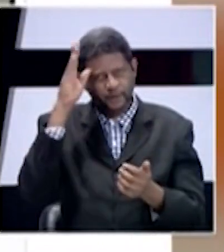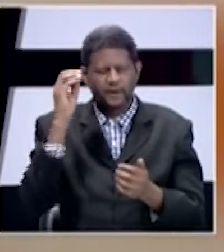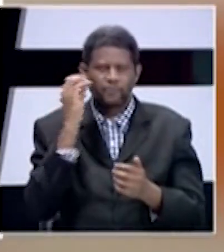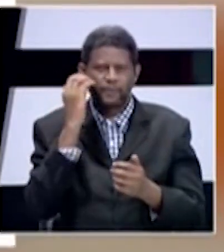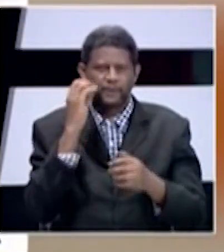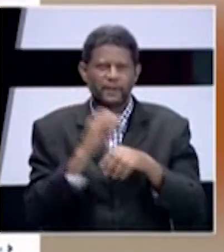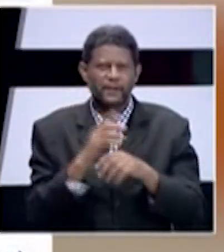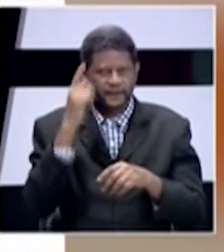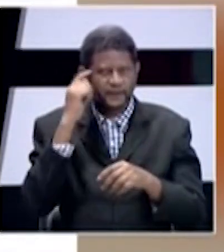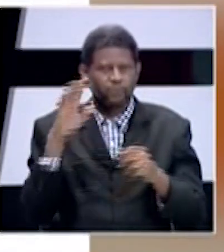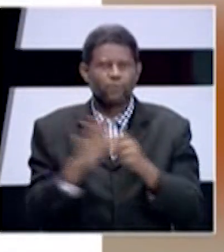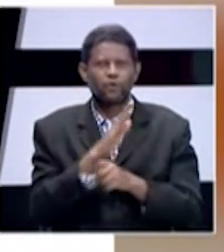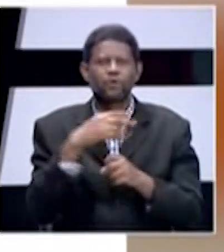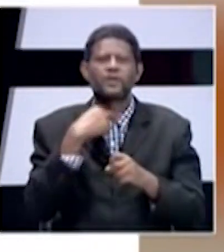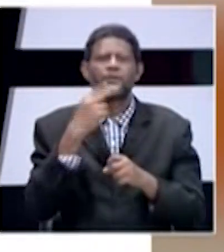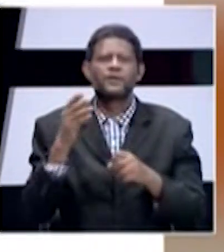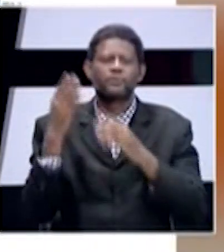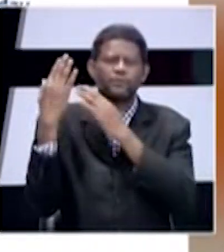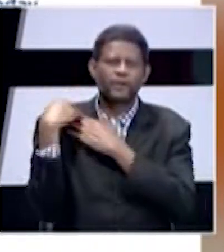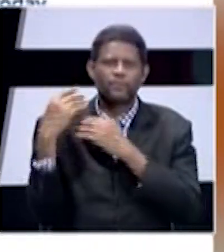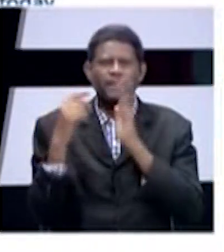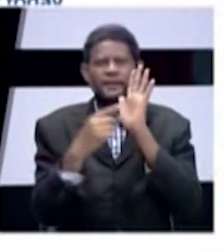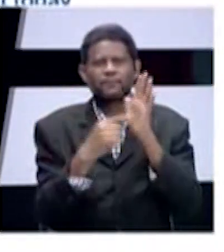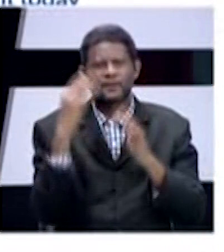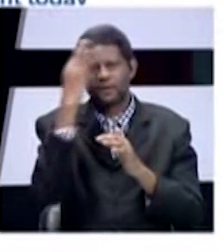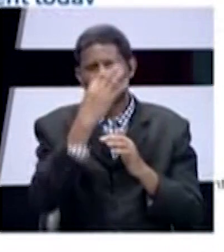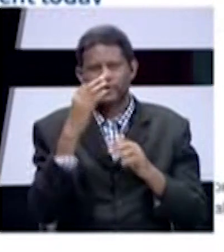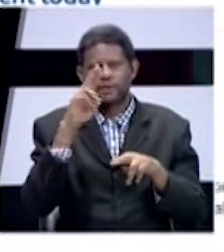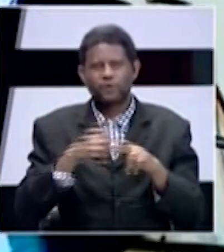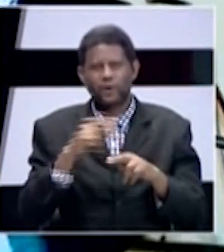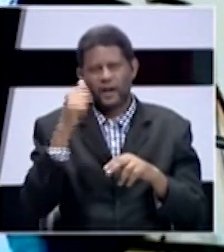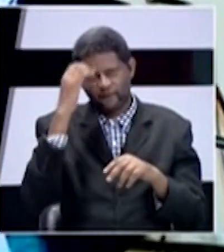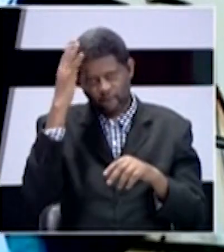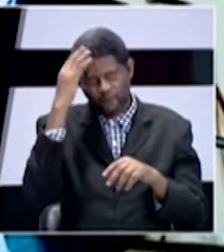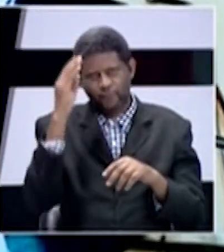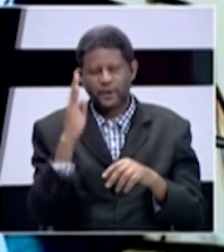تگراي بمول ادمص مشامم اب قدمت غوص زو صادم افرو بيجسيون